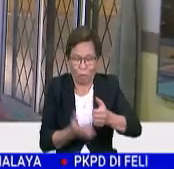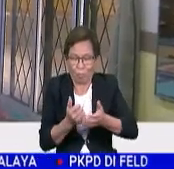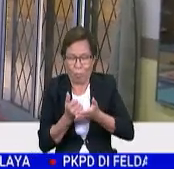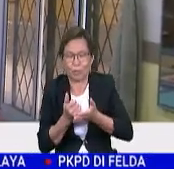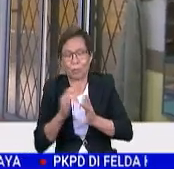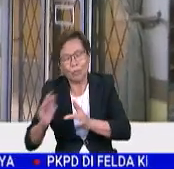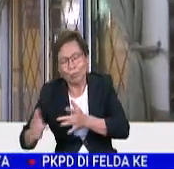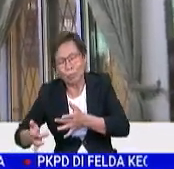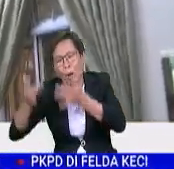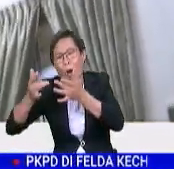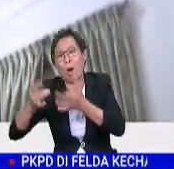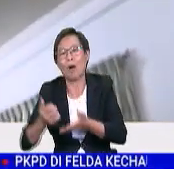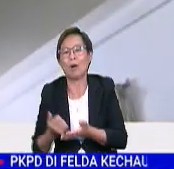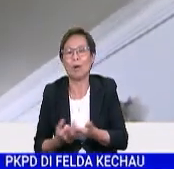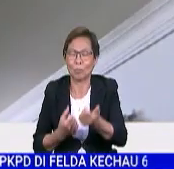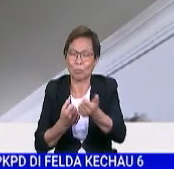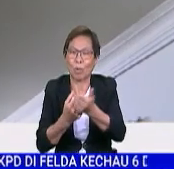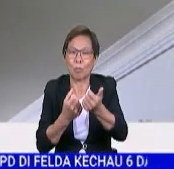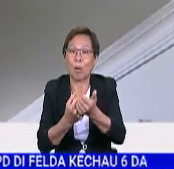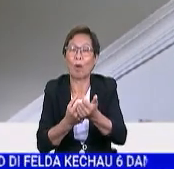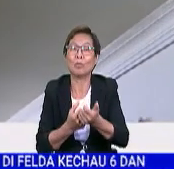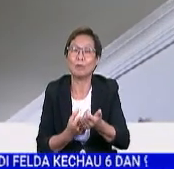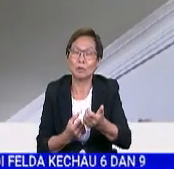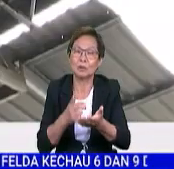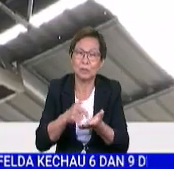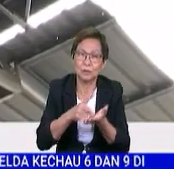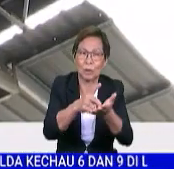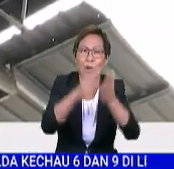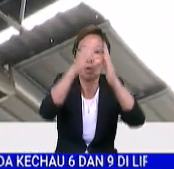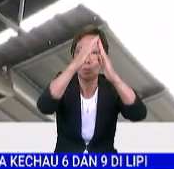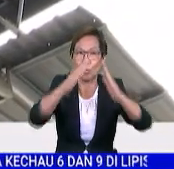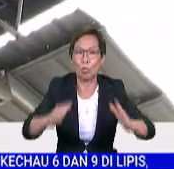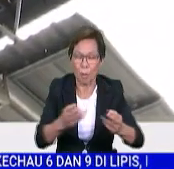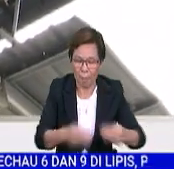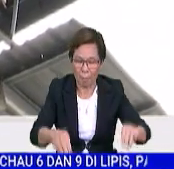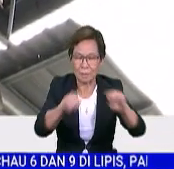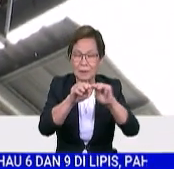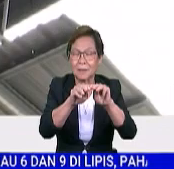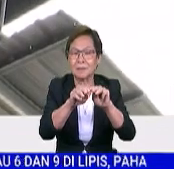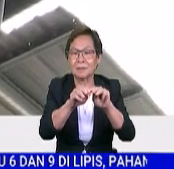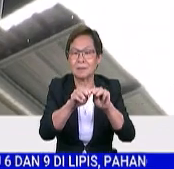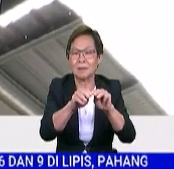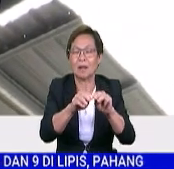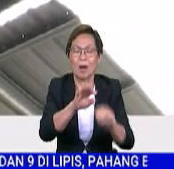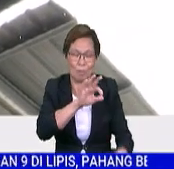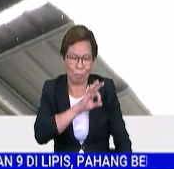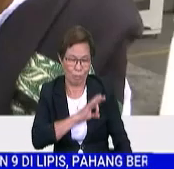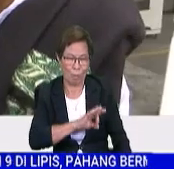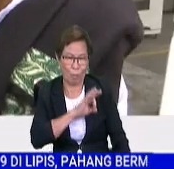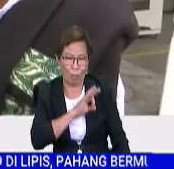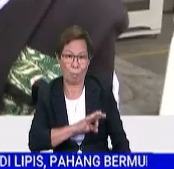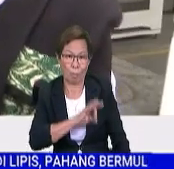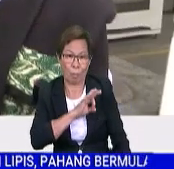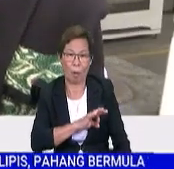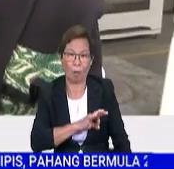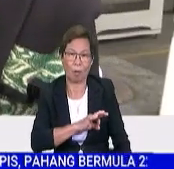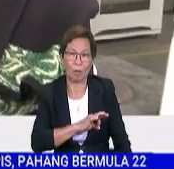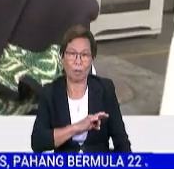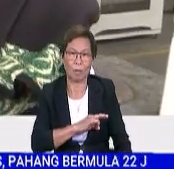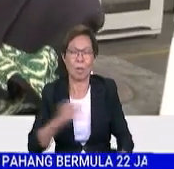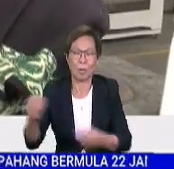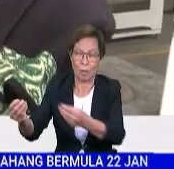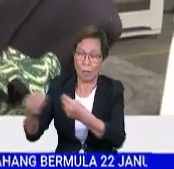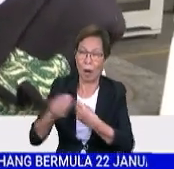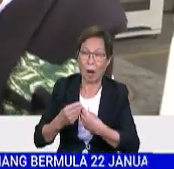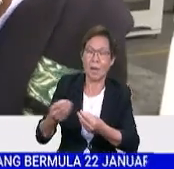tahu jugalah sumbangan kepada rumah-rumah ibadah ini khususnya masjid ini membawa manfaat kepada yang memberi